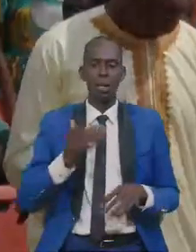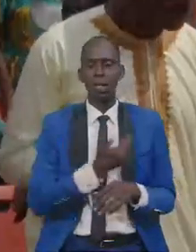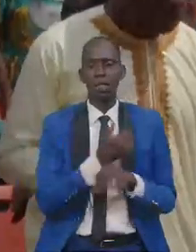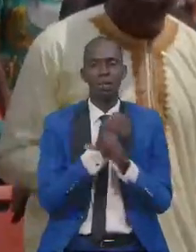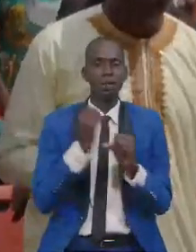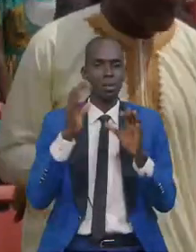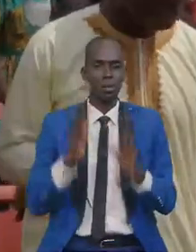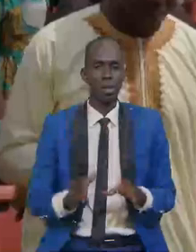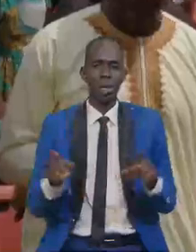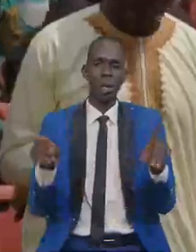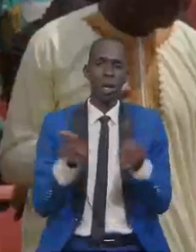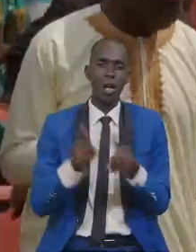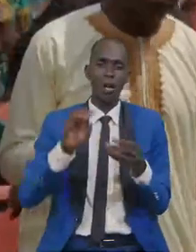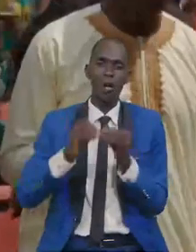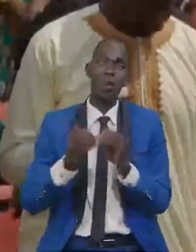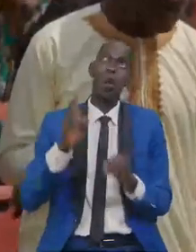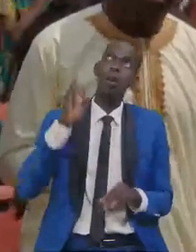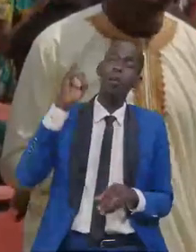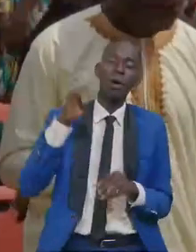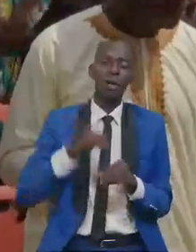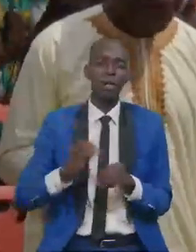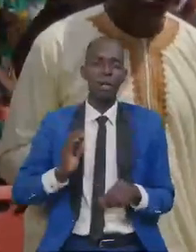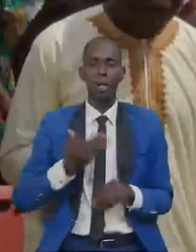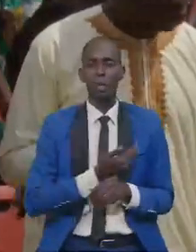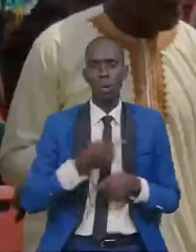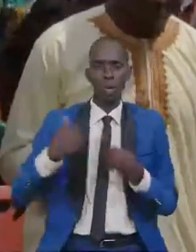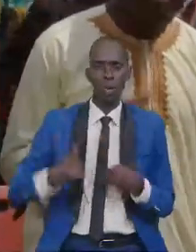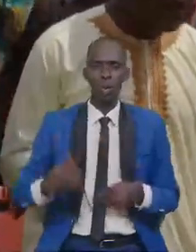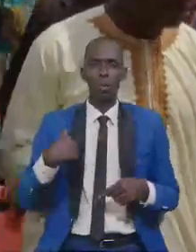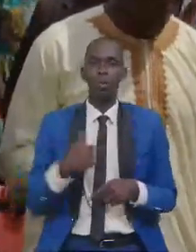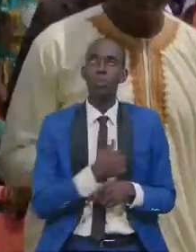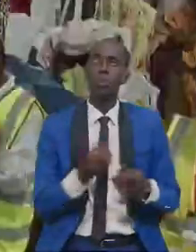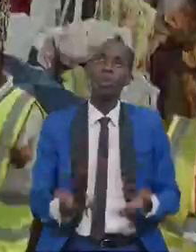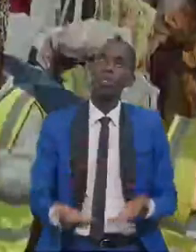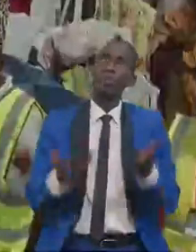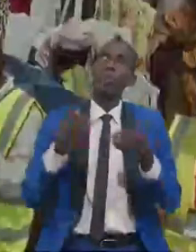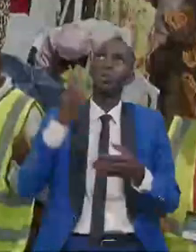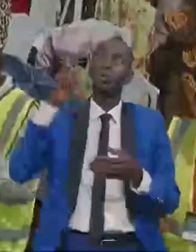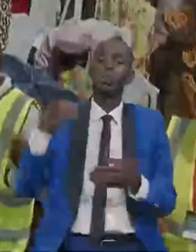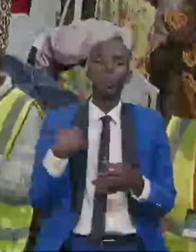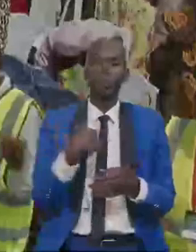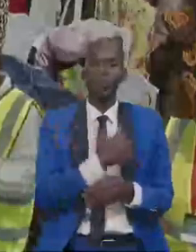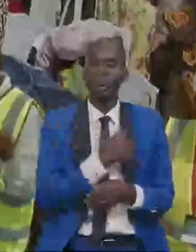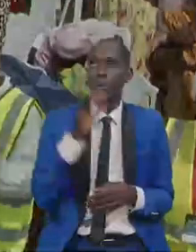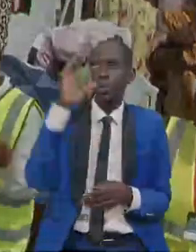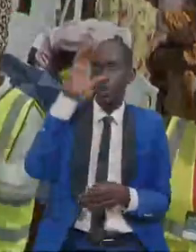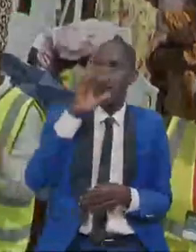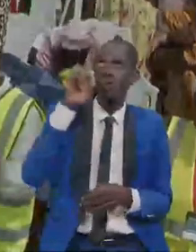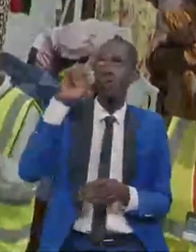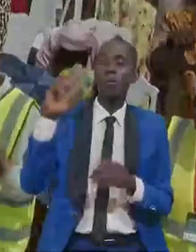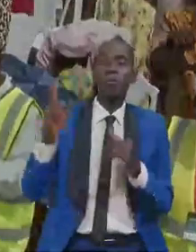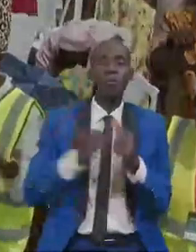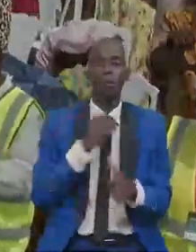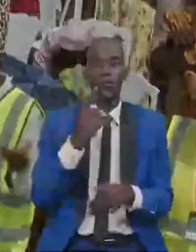notre Sauveur, comme le premier dans nos cœurs. Nous l'exaltons, nous